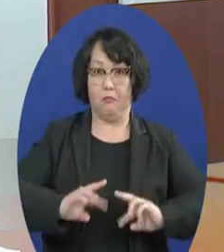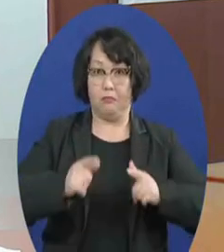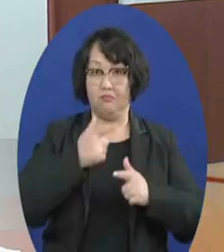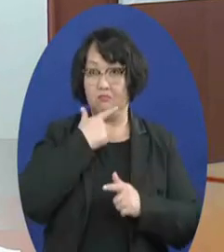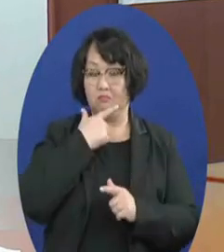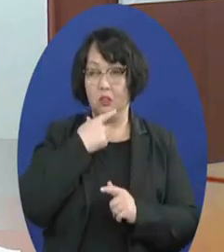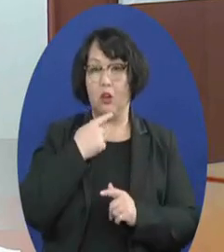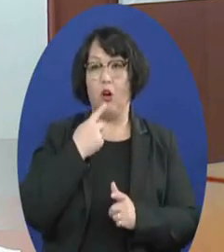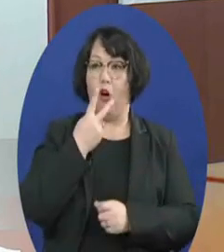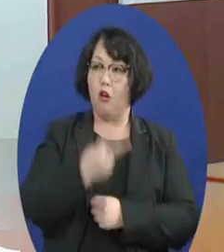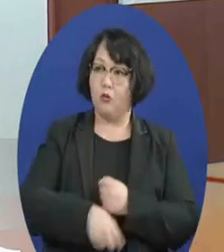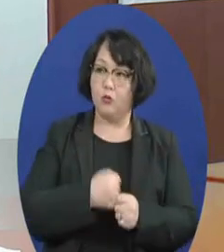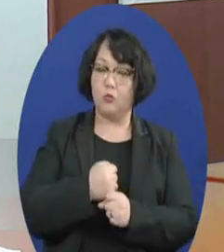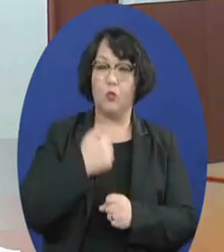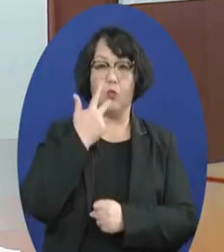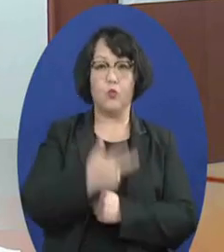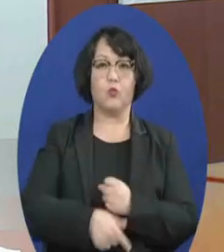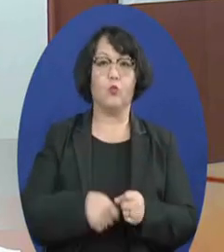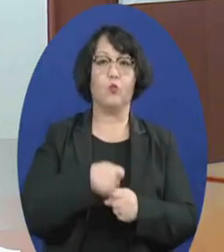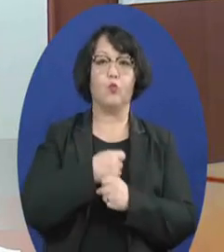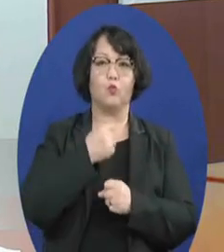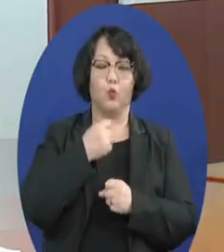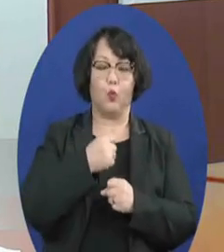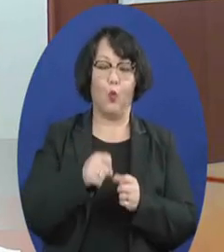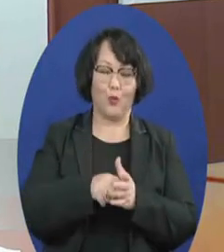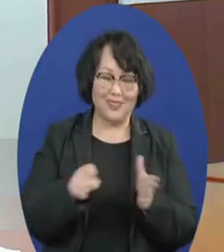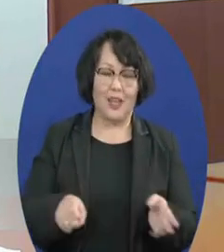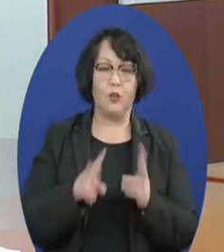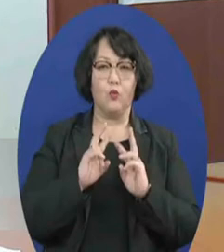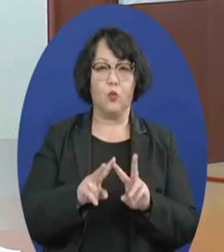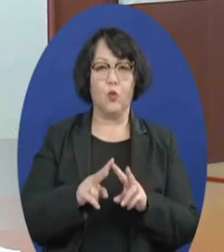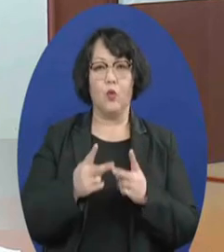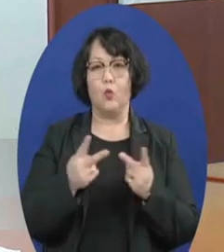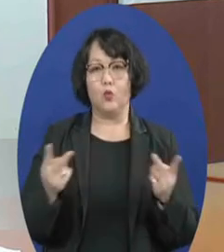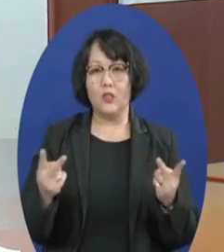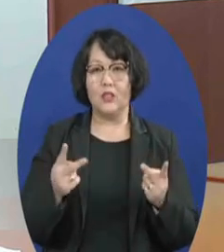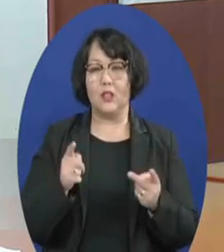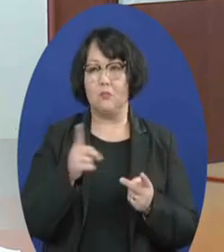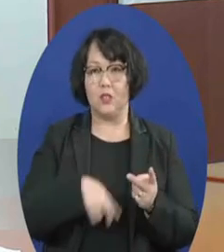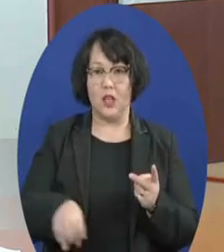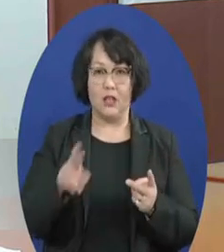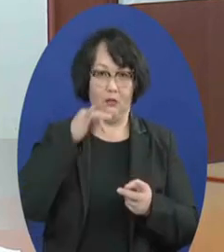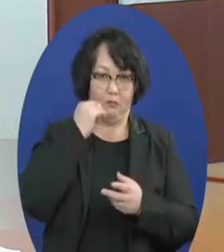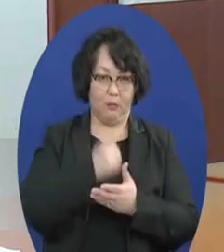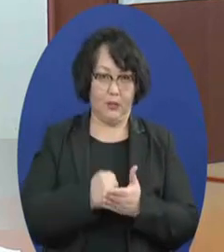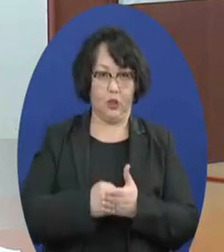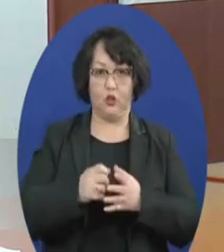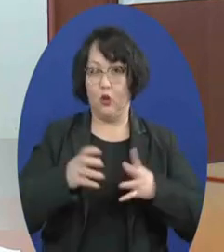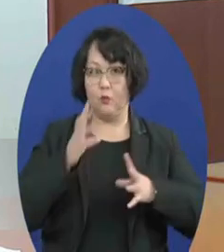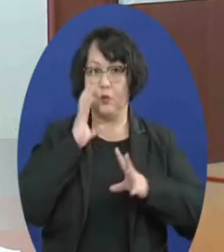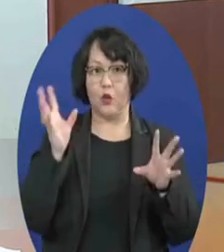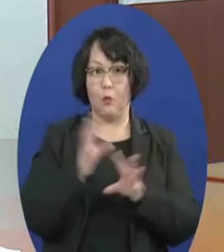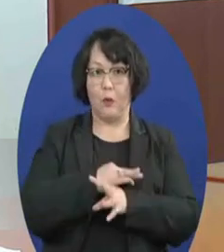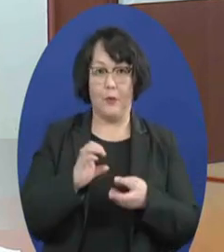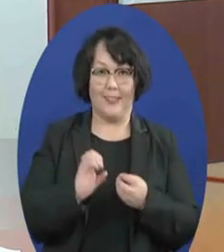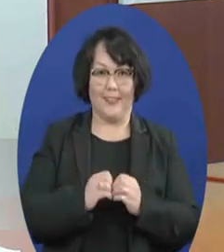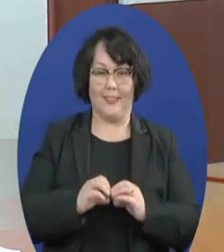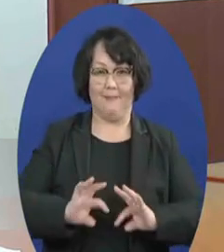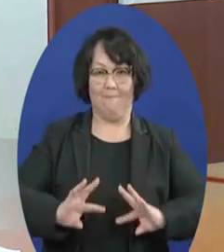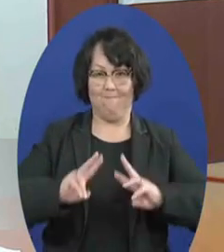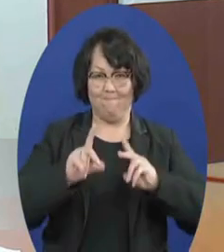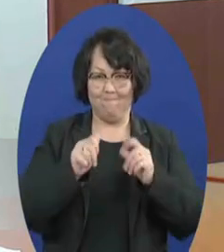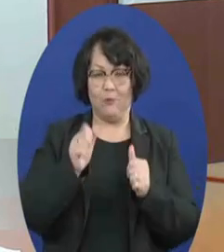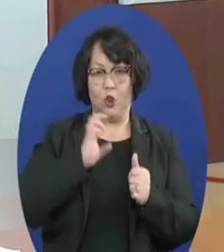2 жил 3 жилийн хугацаанд юм үргэлжлэх юм үндэсний хэмжээний хөтөлбөр одоо батал засгийн газар танилцуулсан байгаа. Тэгээд энэ хөтөлбөрийн дагуу бид нар